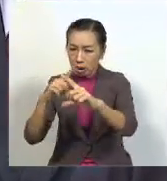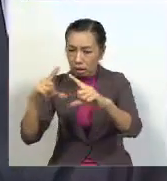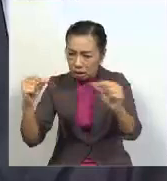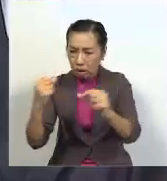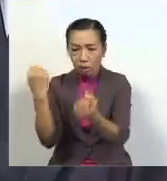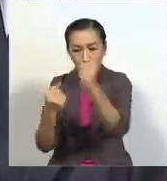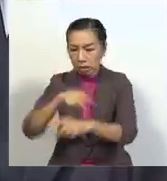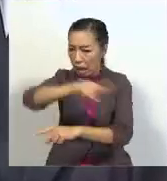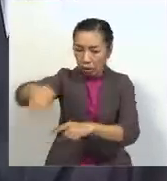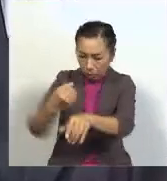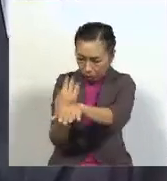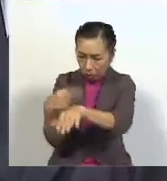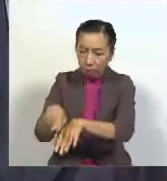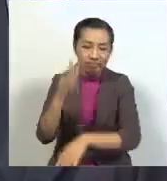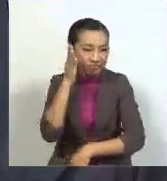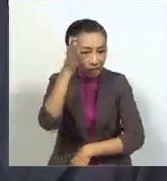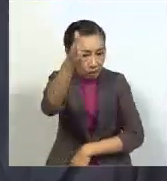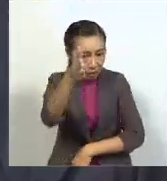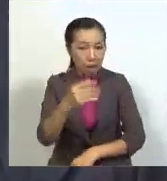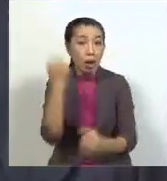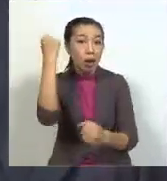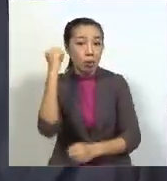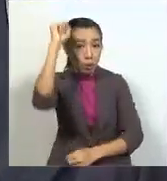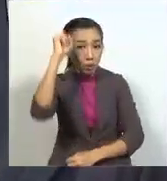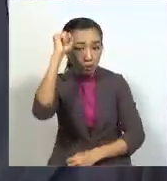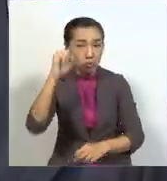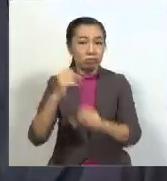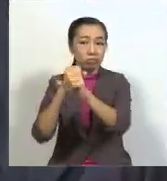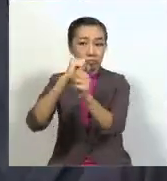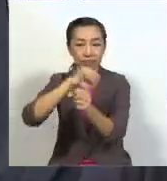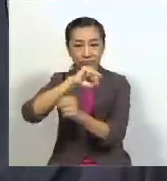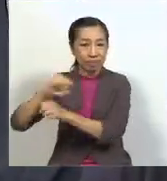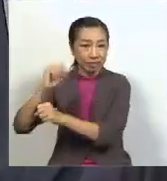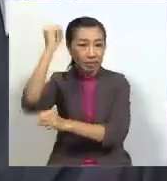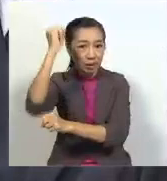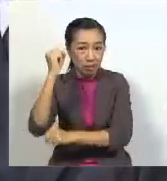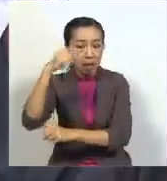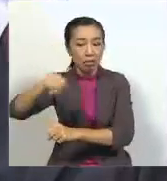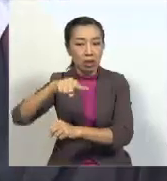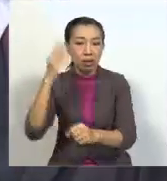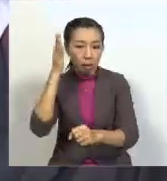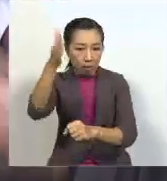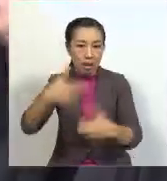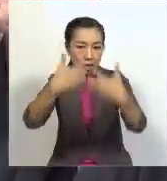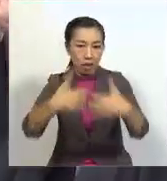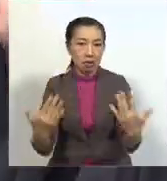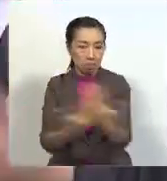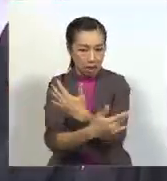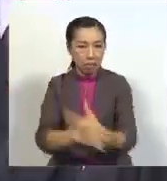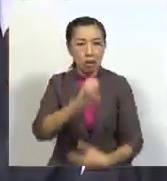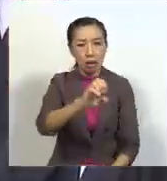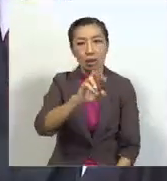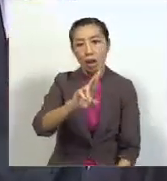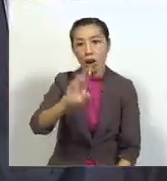ใช้มาตรฐานอยู่หกขึ้นมานะอยู่หกขึ้นมาจากฐานสี่ขึ้นมาห้าแต่เดี๋ยวจะเป็น